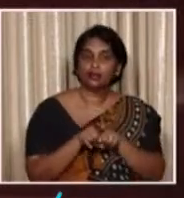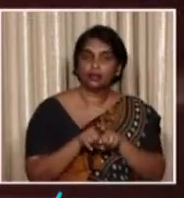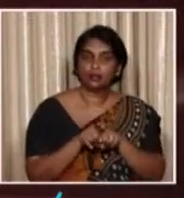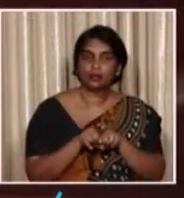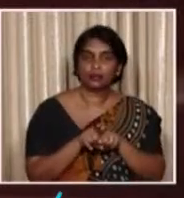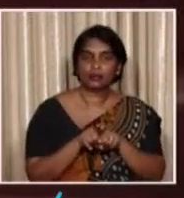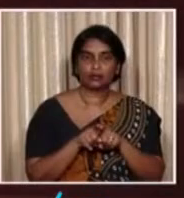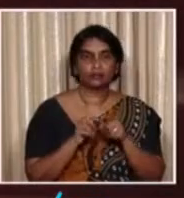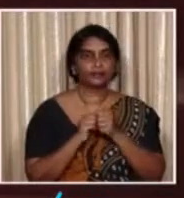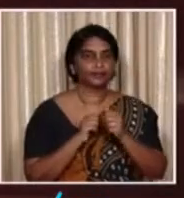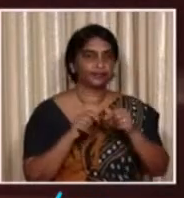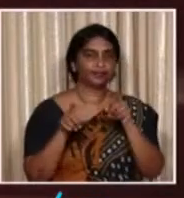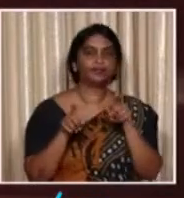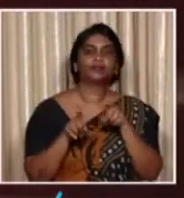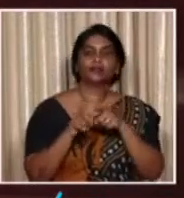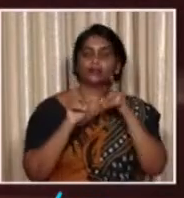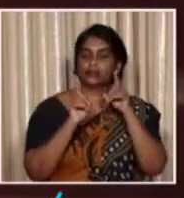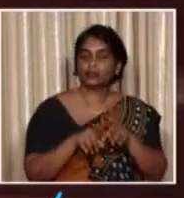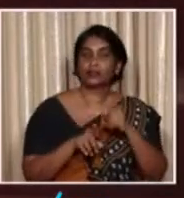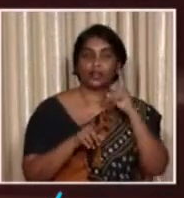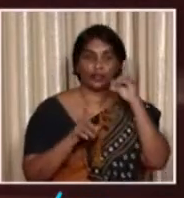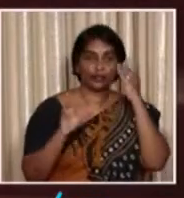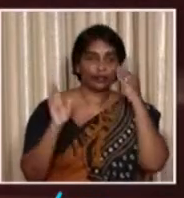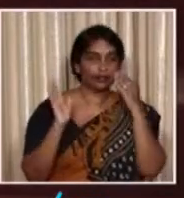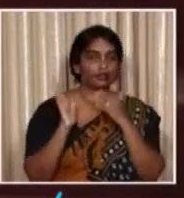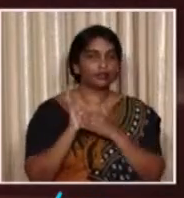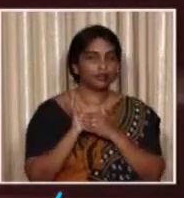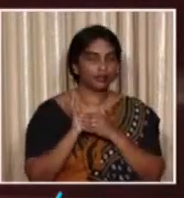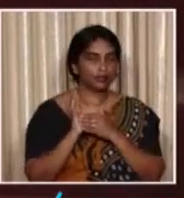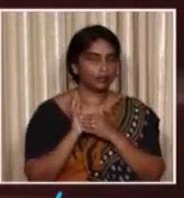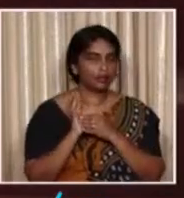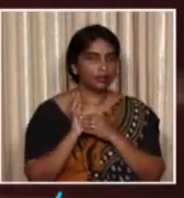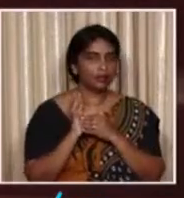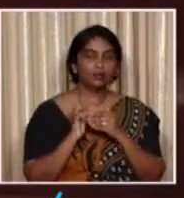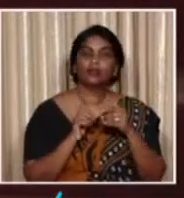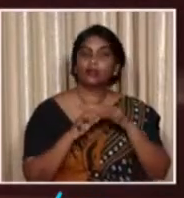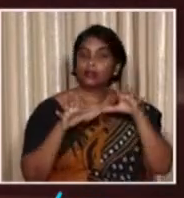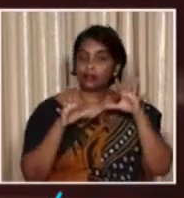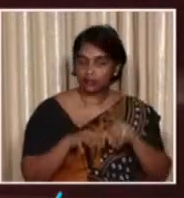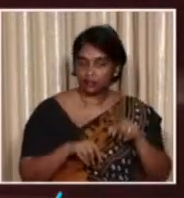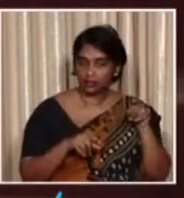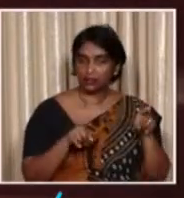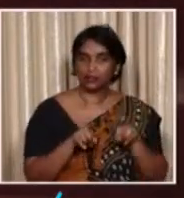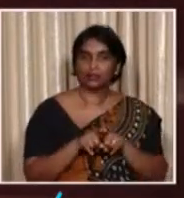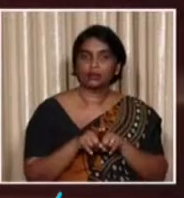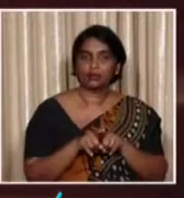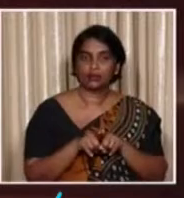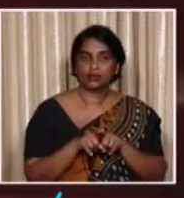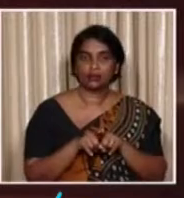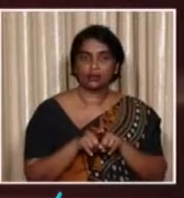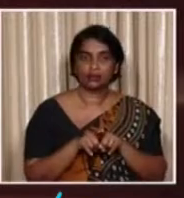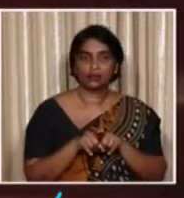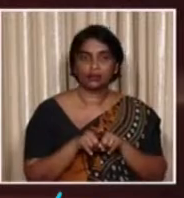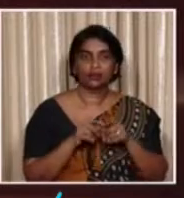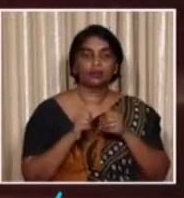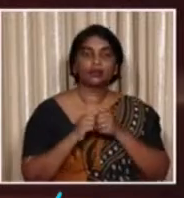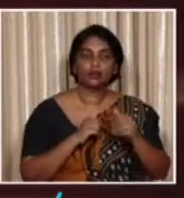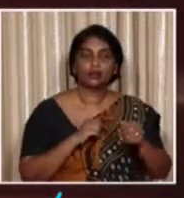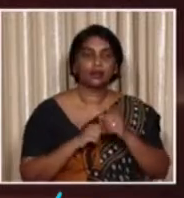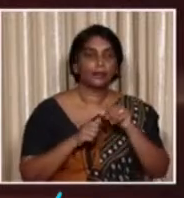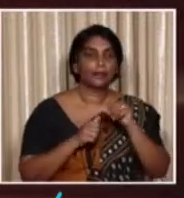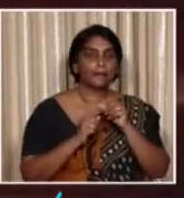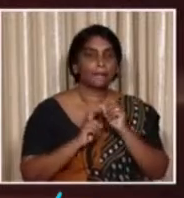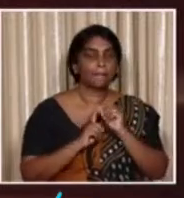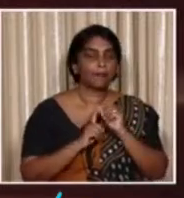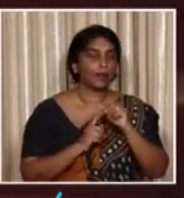ඒව නීතිමය කරුණු. පළවෙනි කාරණය තමයි එම නැව හිමිකාර EOS රෝ ප්‍රයිවේට් ලිමිටඩ්